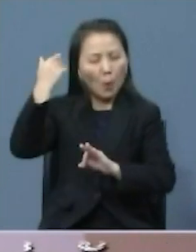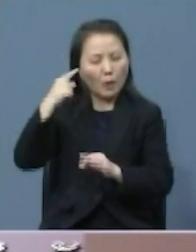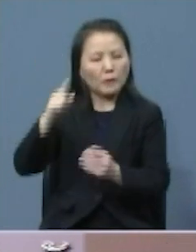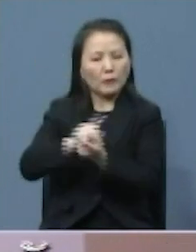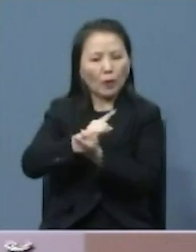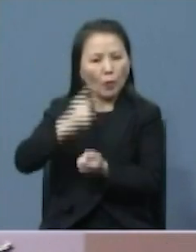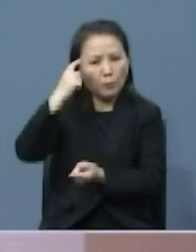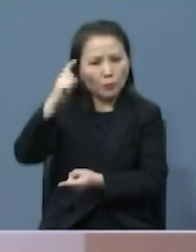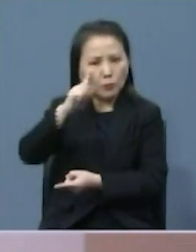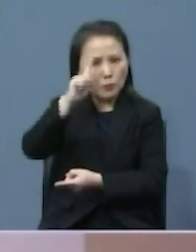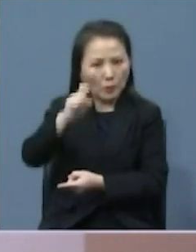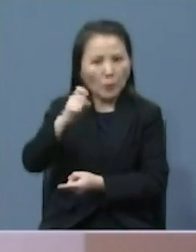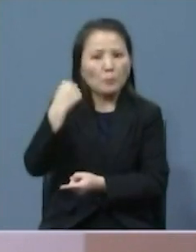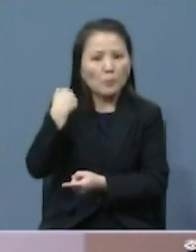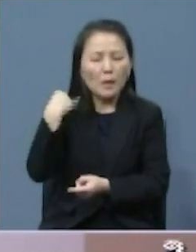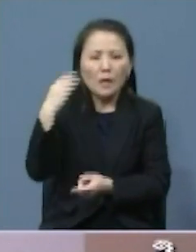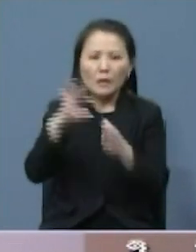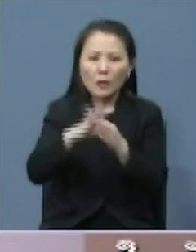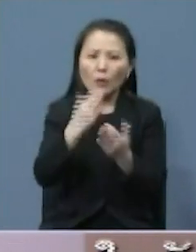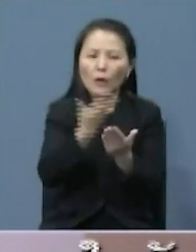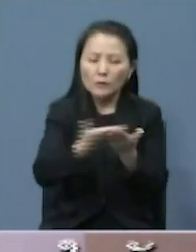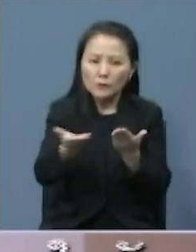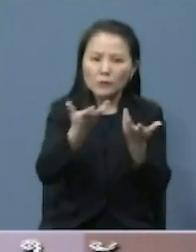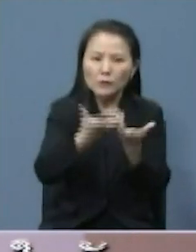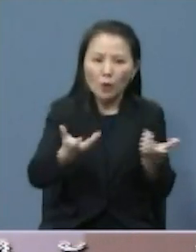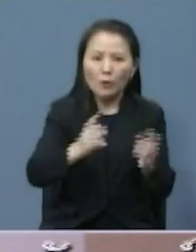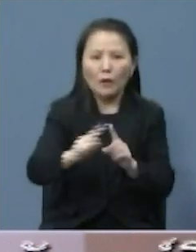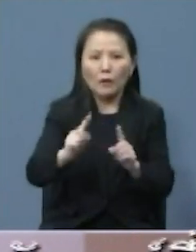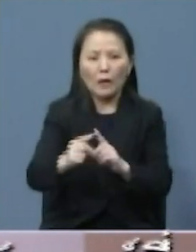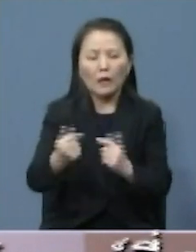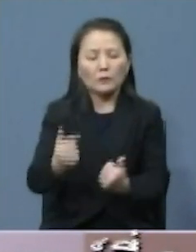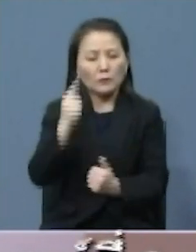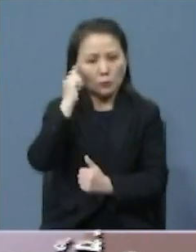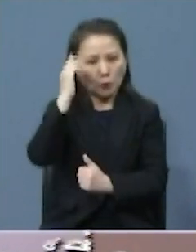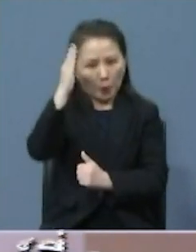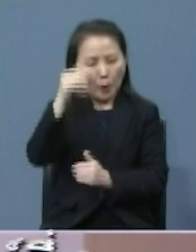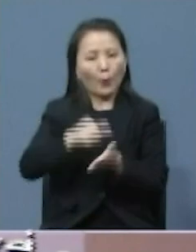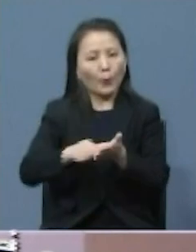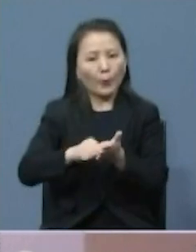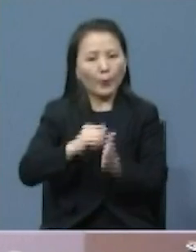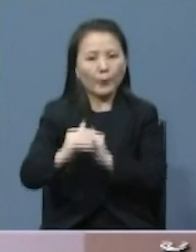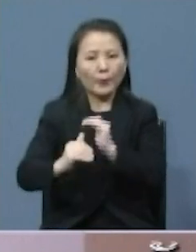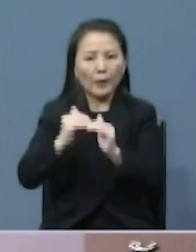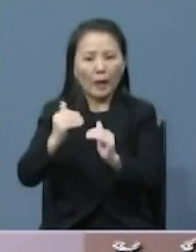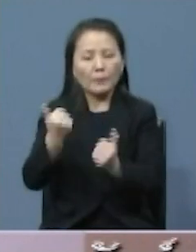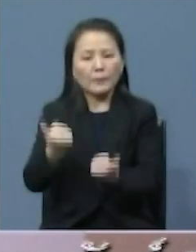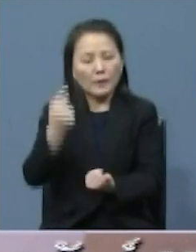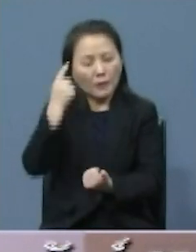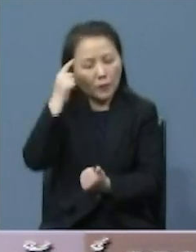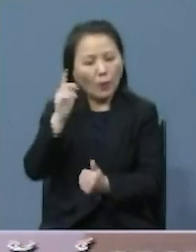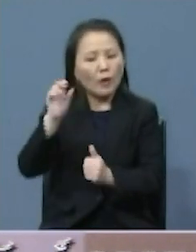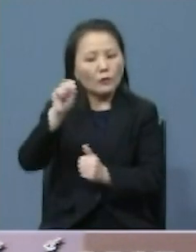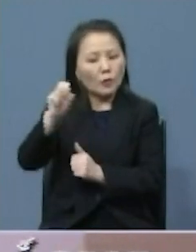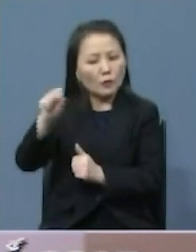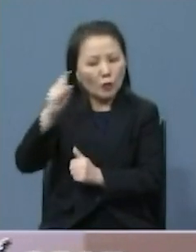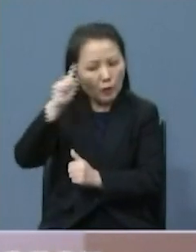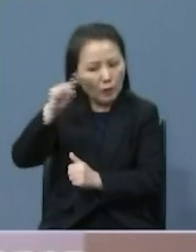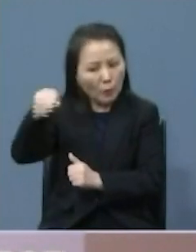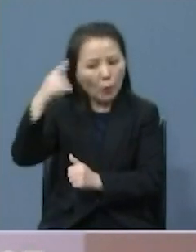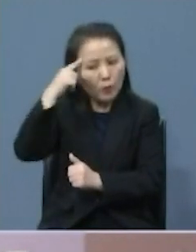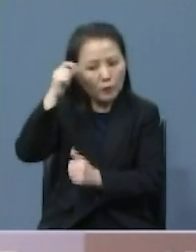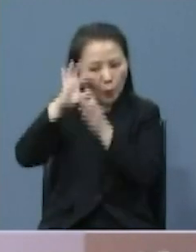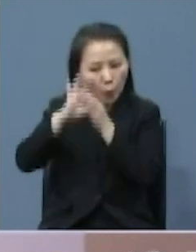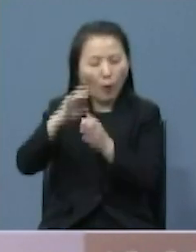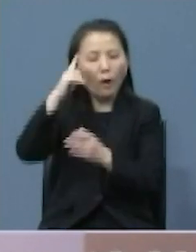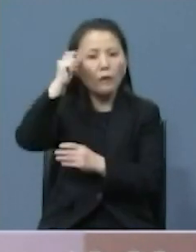ข้อสงสัยกันมากเกี่ยวกับเรื่องนี้จึงต้องมีการพัฒนากันไปอย่างต่อเนื่องและเข้าใจความเป็นห่วงของส.ส.ที่ว่าหากง